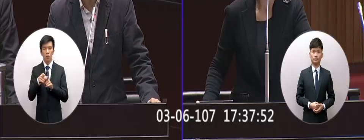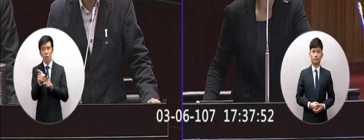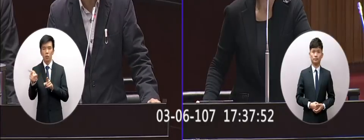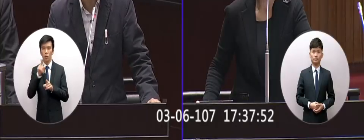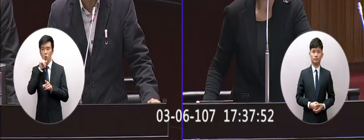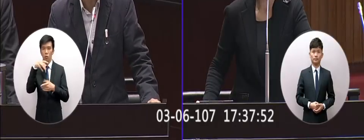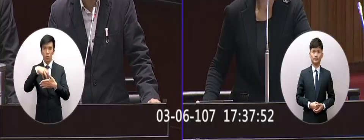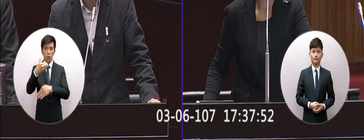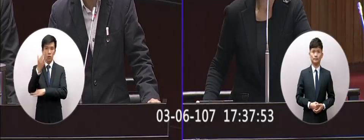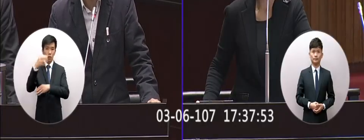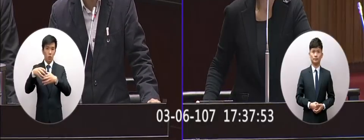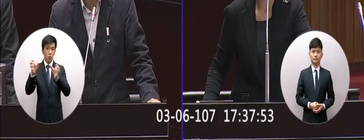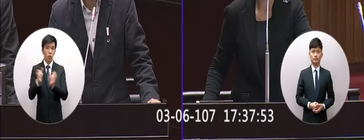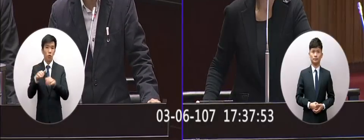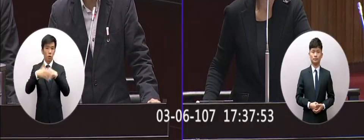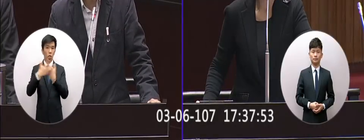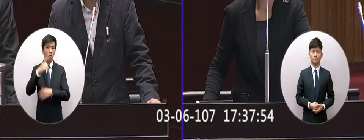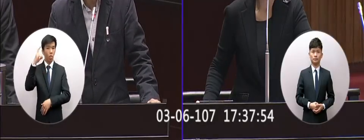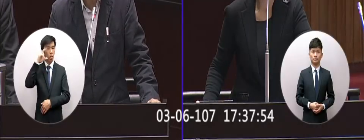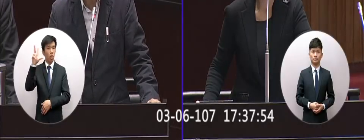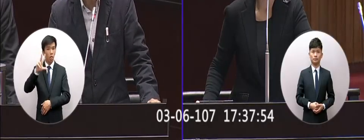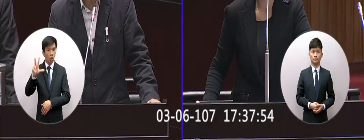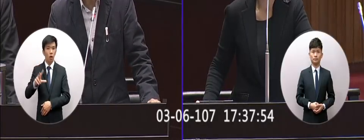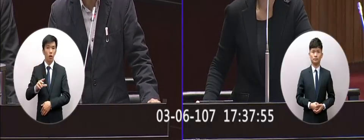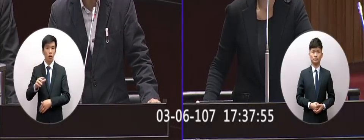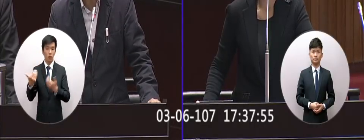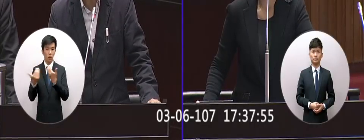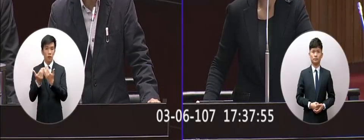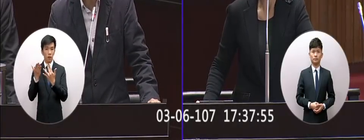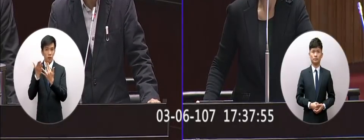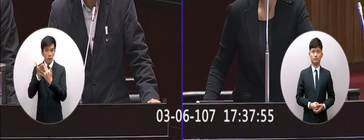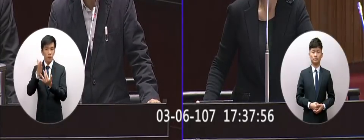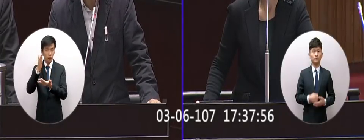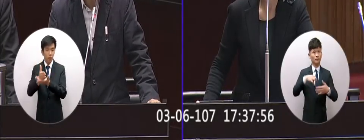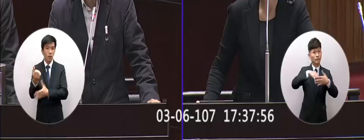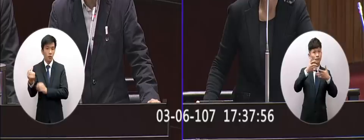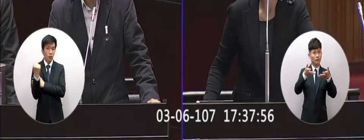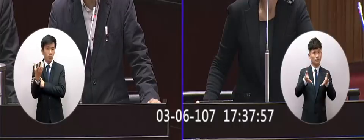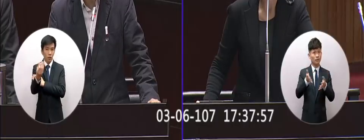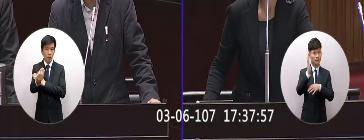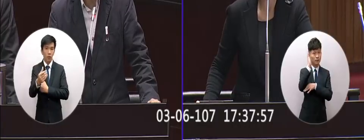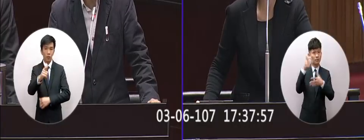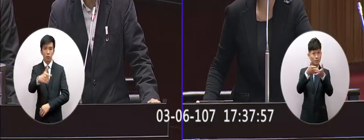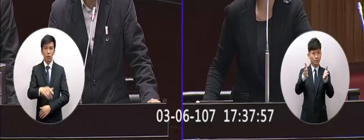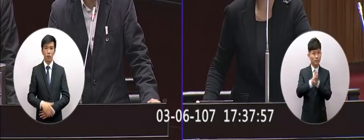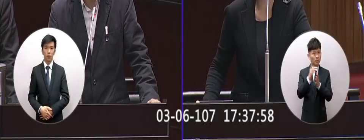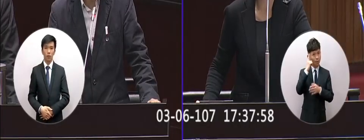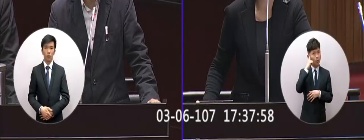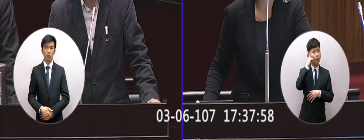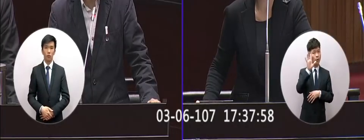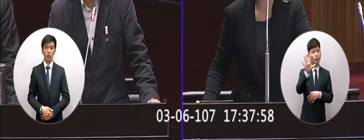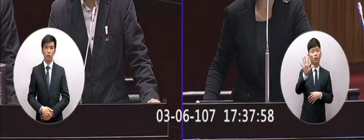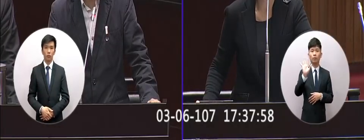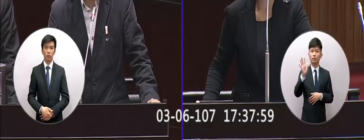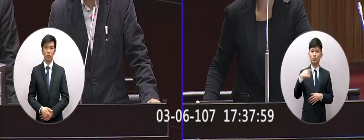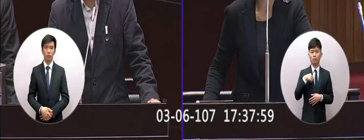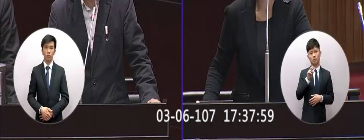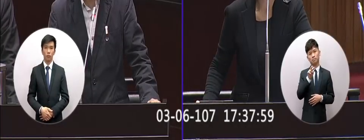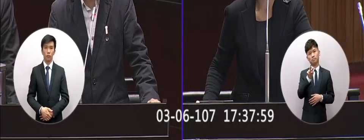件事情是无感，甚至于是没有在努力的。 内政部有感，但是我认为内政